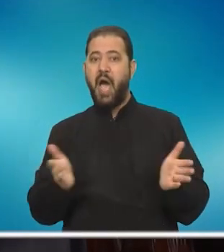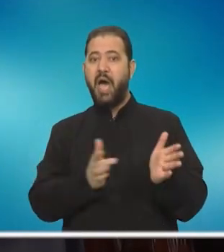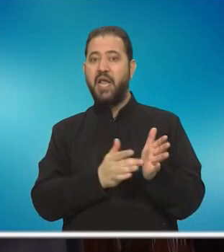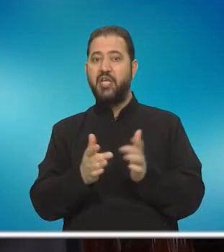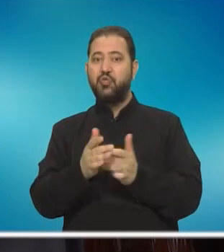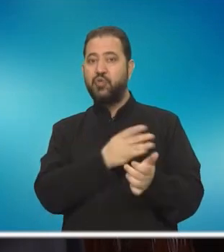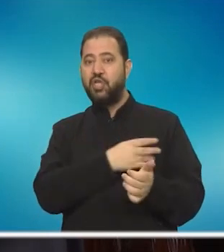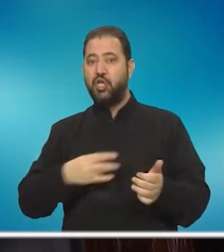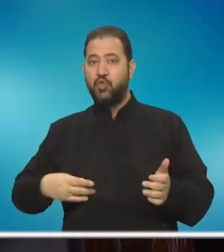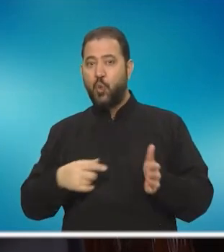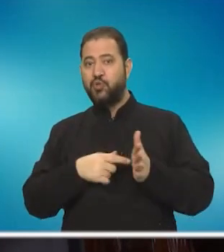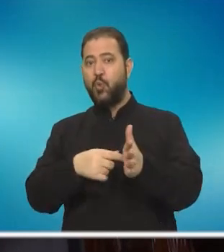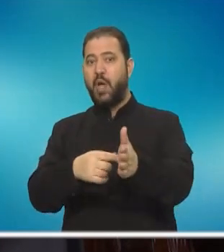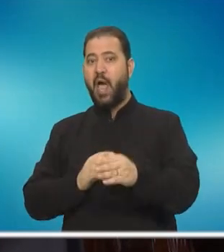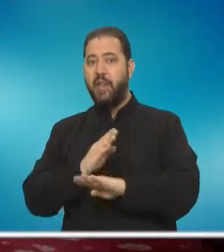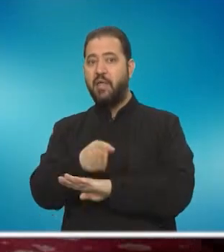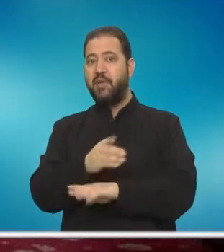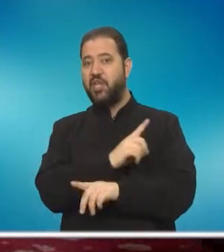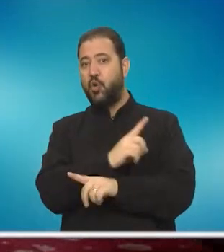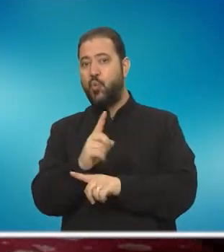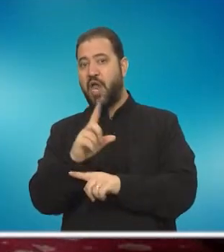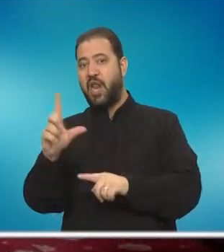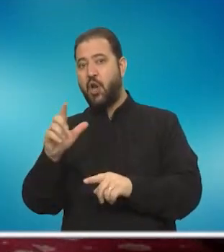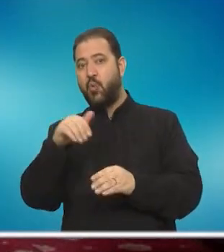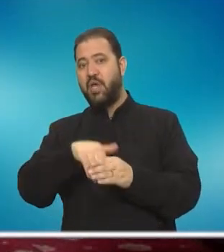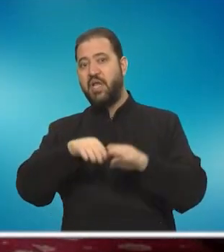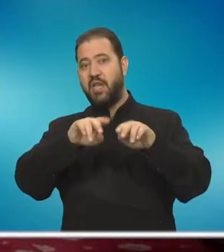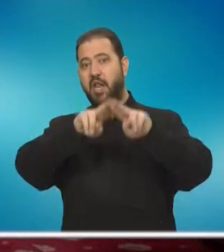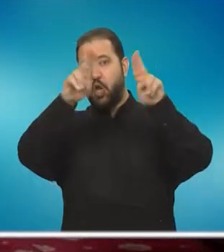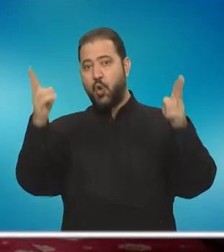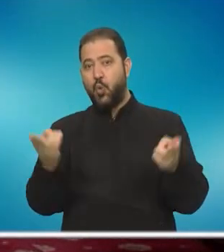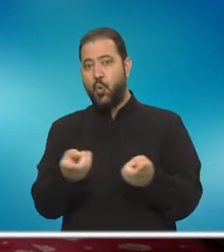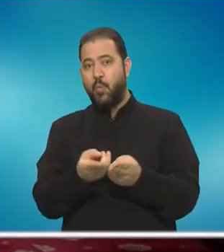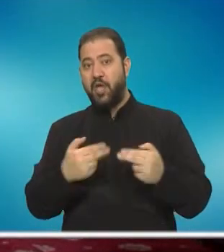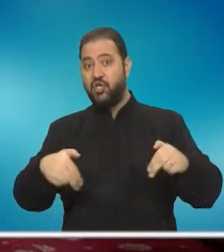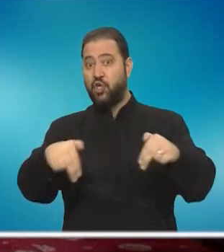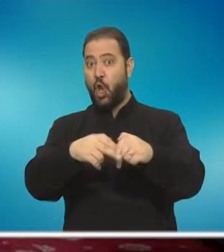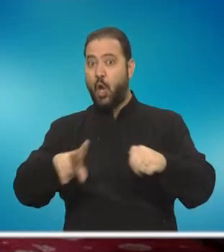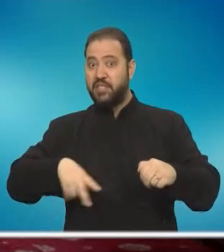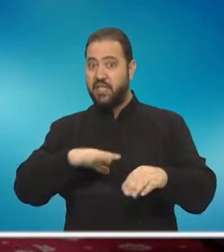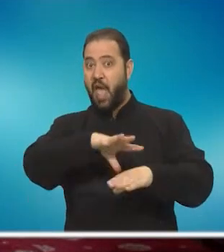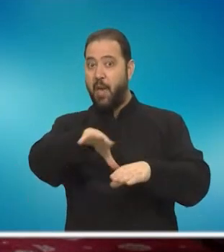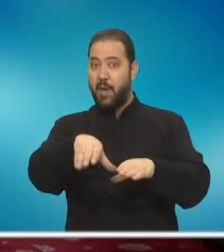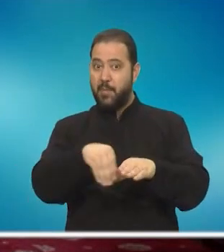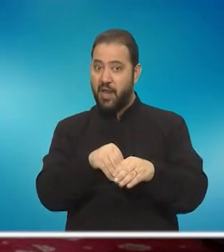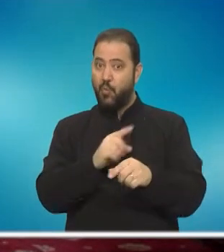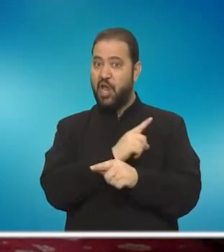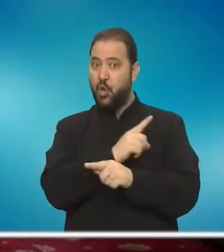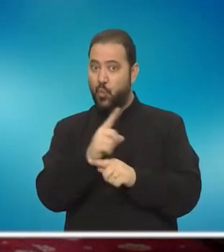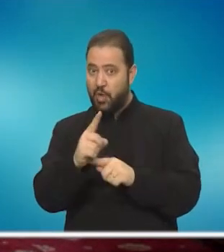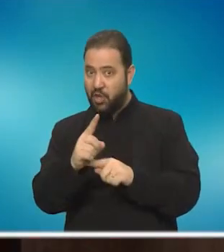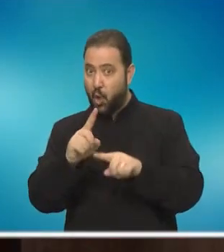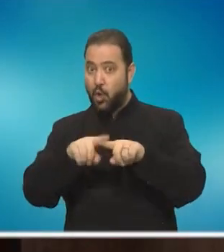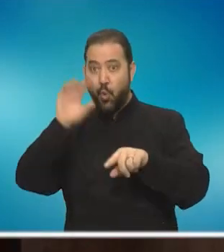o anticipează prin lucrarea sa mântuitoare în lume și la care noi devenim părtași prin împreună lucrarea cu